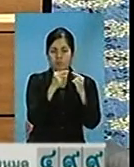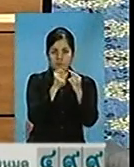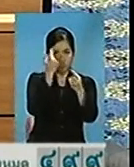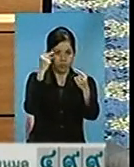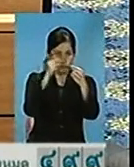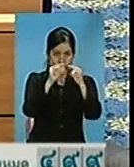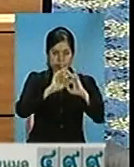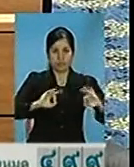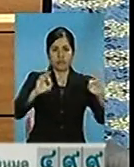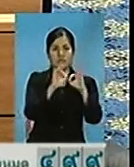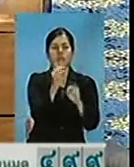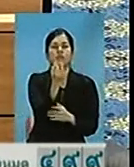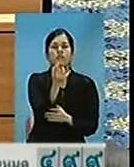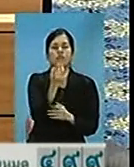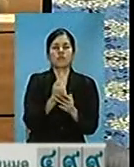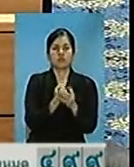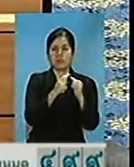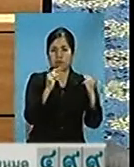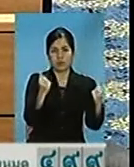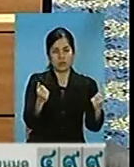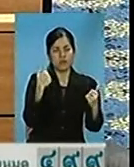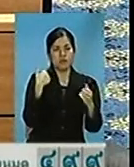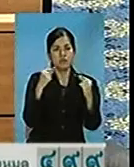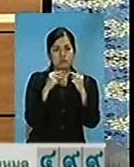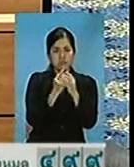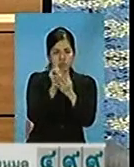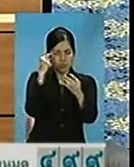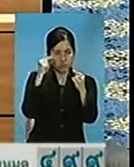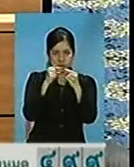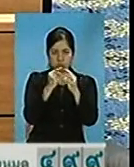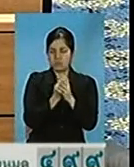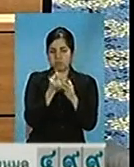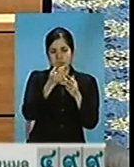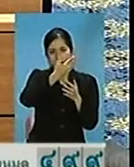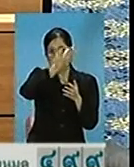รแต่วันนี้พอมายุบรวมเฮ้ยวัตถุประสงค์เดิมทิ้งไปเลย